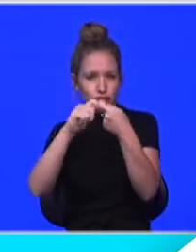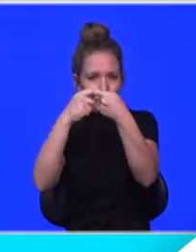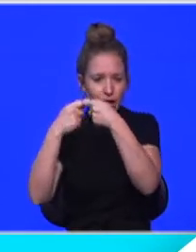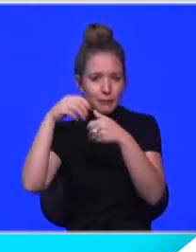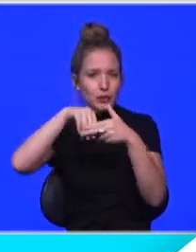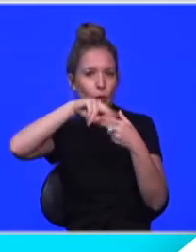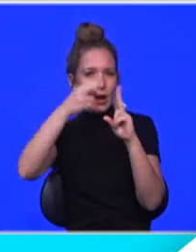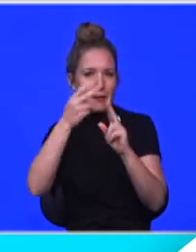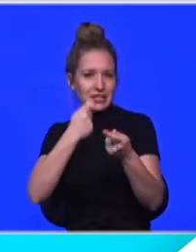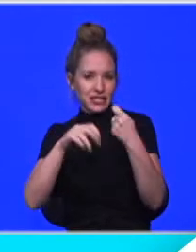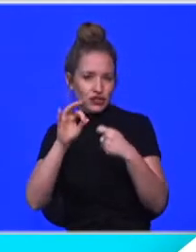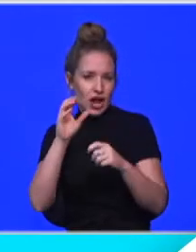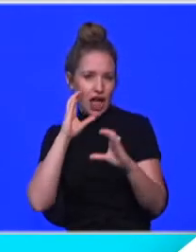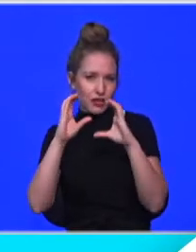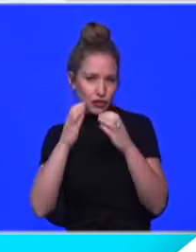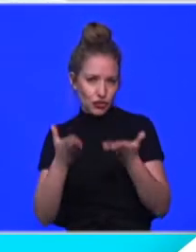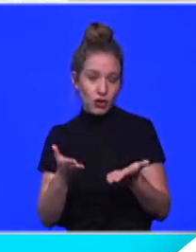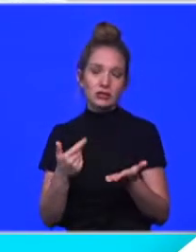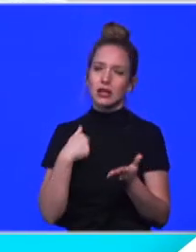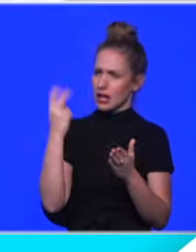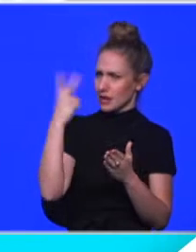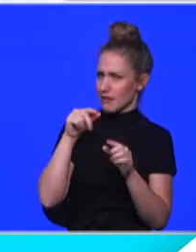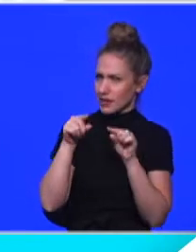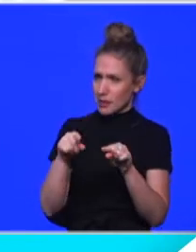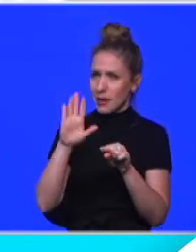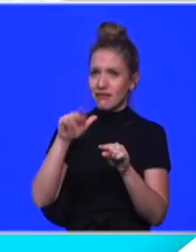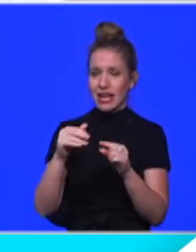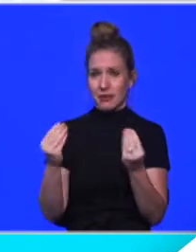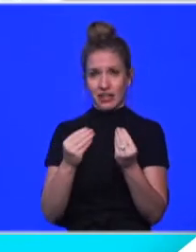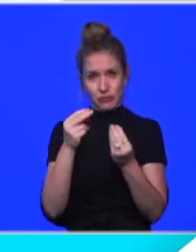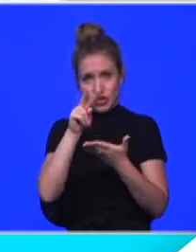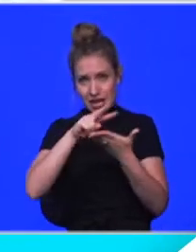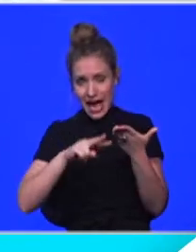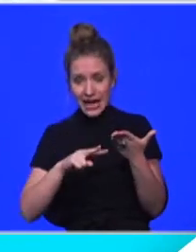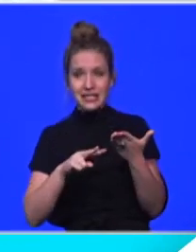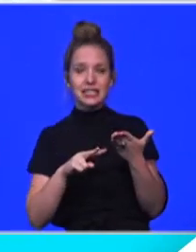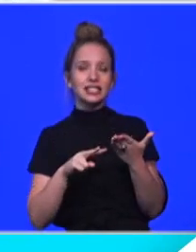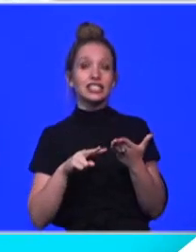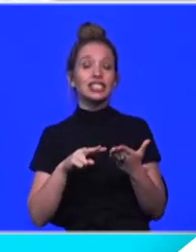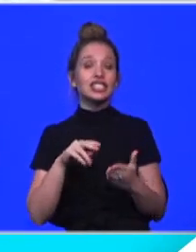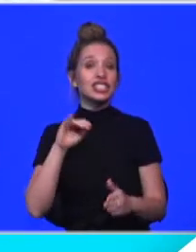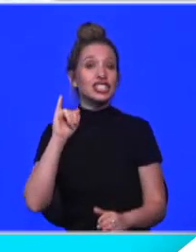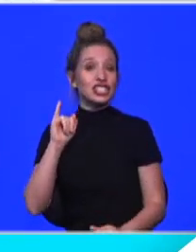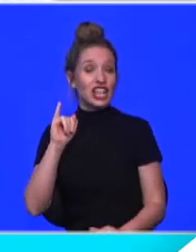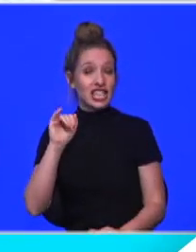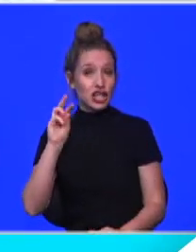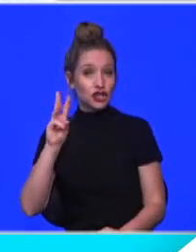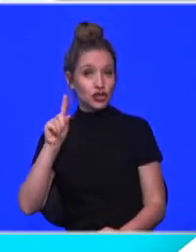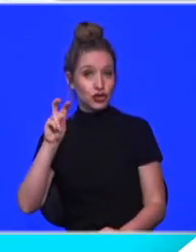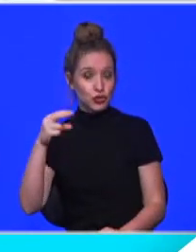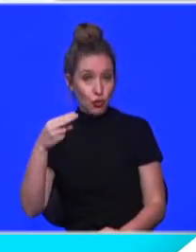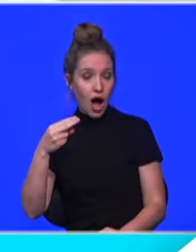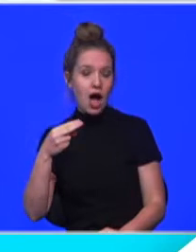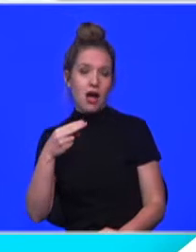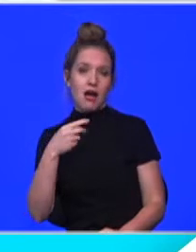של התקשורת. טוב, זה, אז אני מבין מהדברים שלך וגם ממה שקראתי, שישועה נתן להבין שאלוביץ' השתמש בכלי